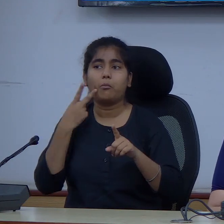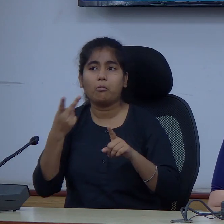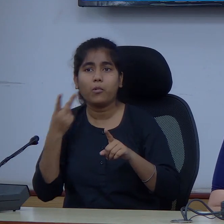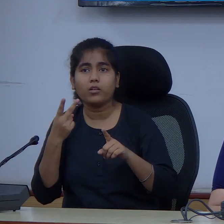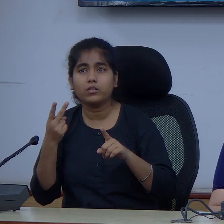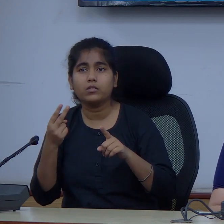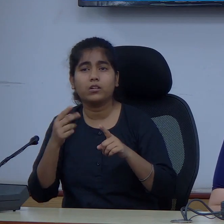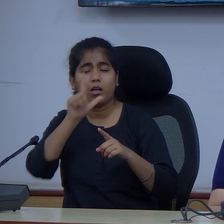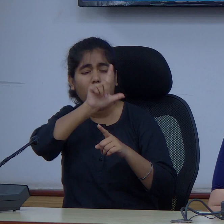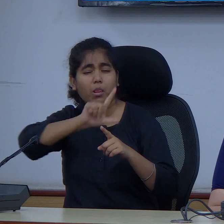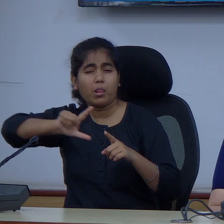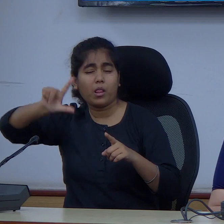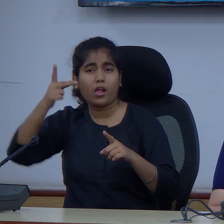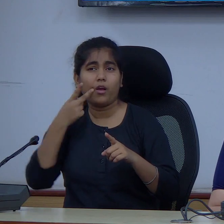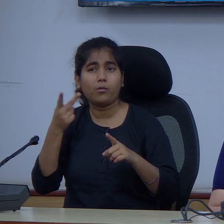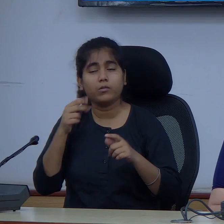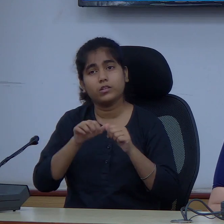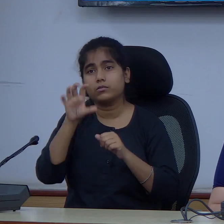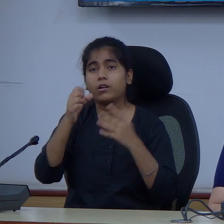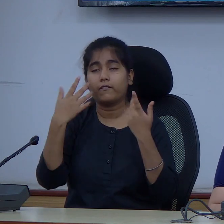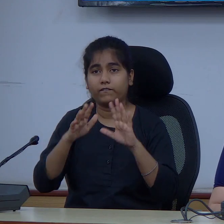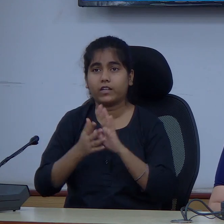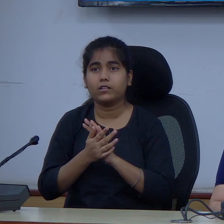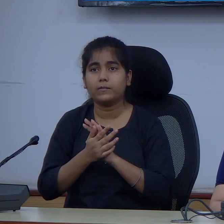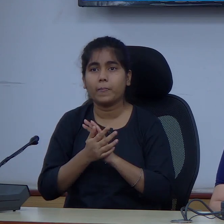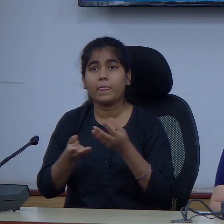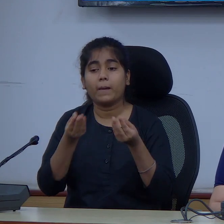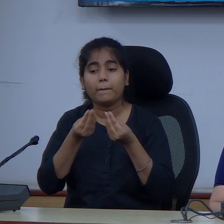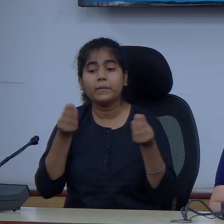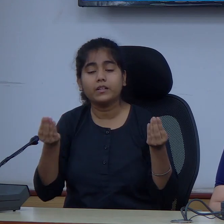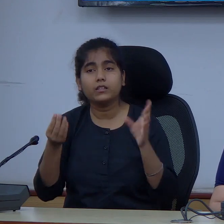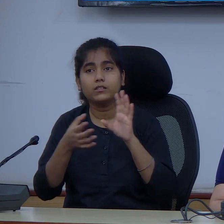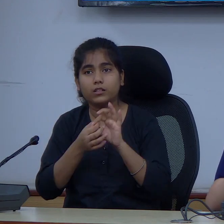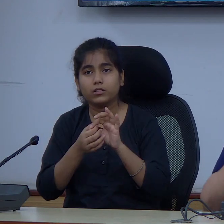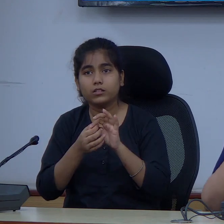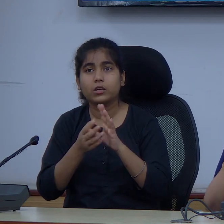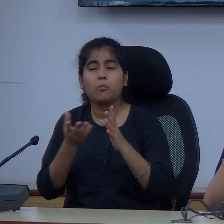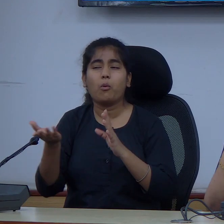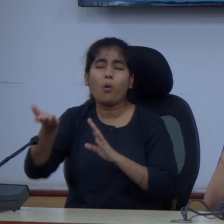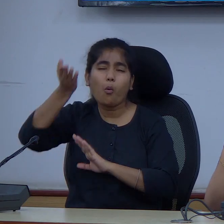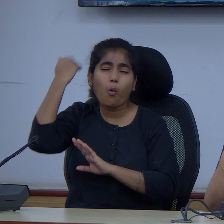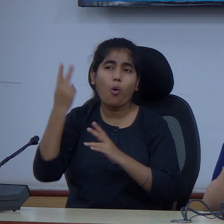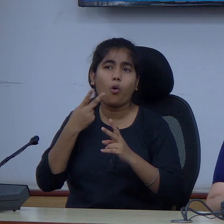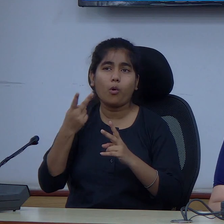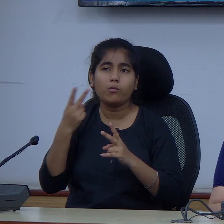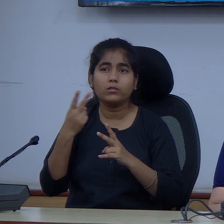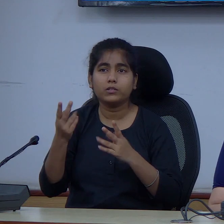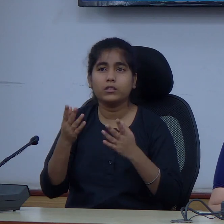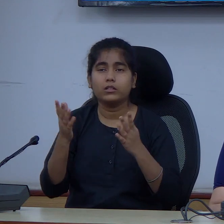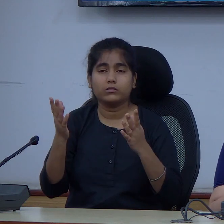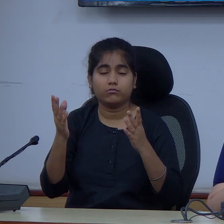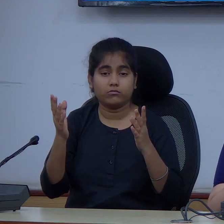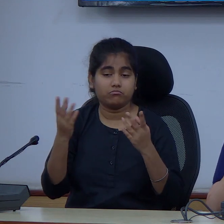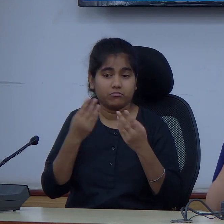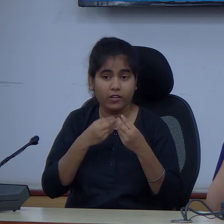है कि आप उतनी जगह खाली रखें। इसी तरह से हर क्षेत्र में हमारी जो बसें हैं, कितने लाख बसें ऑलरेडी एक्सेसिबल